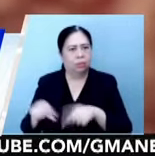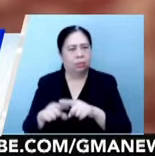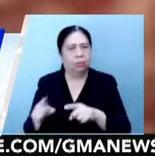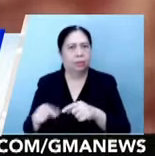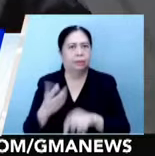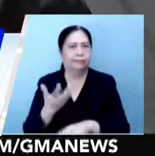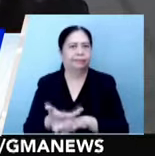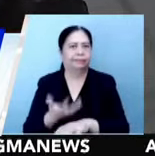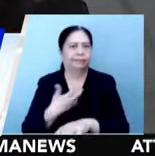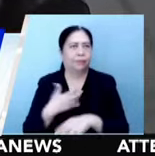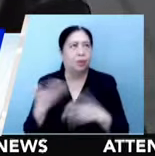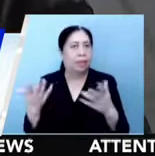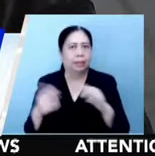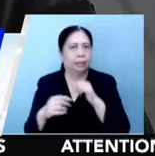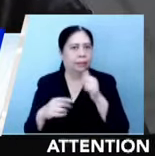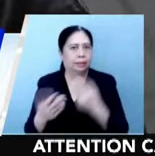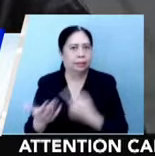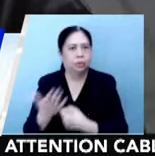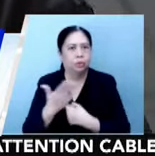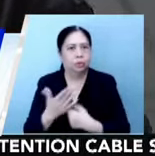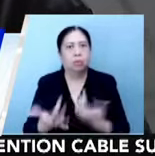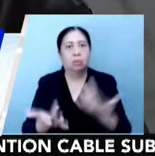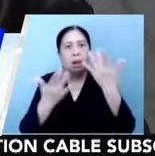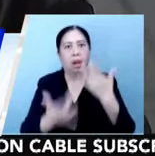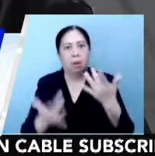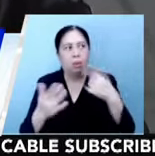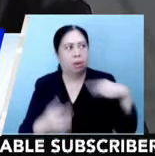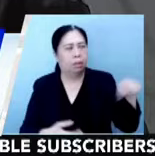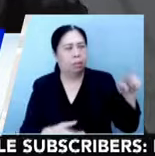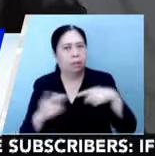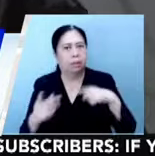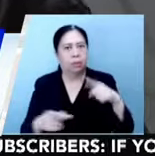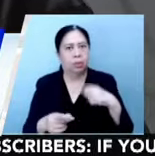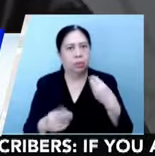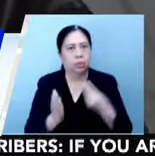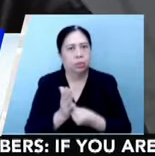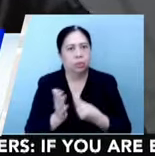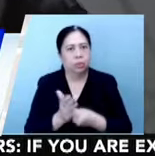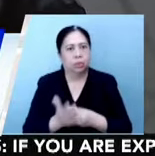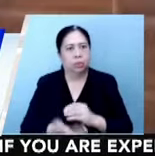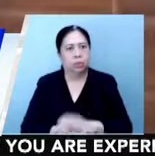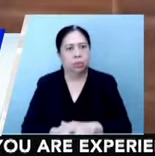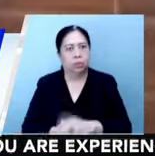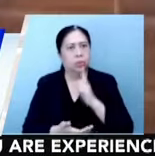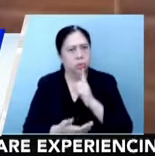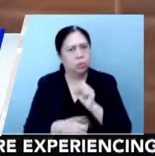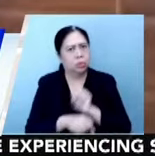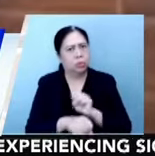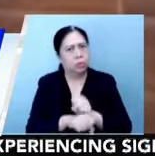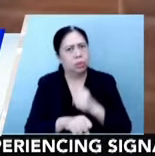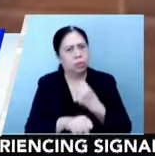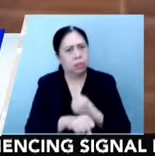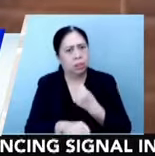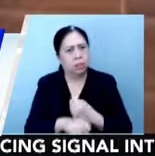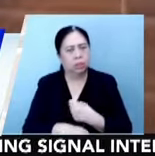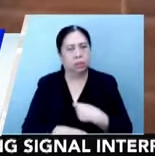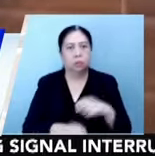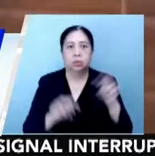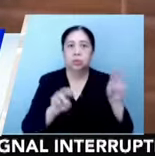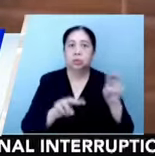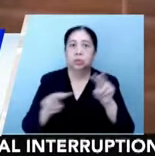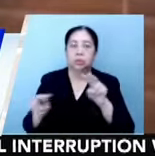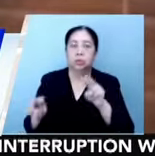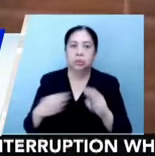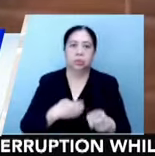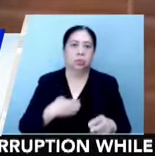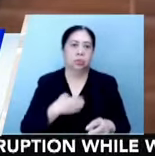siya nito. Maawa naman kayo sa mga taong kumikita ng pera na pinaghirapan nila. Titignan po natin yung reklamo